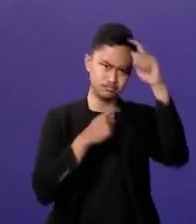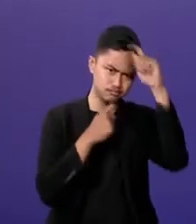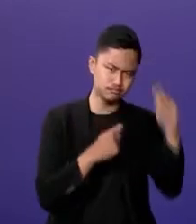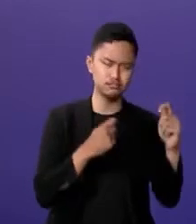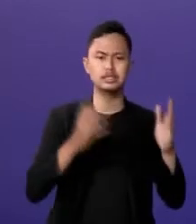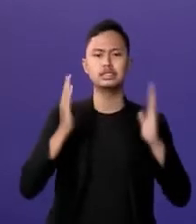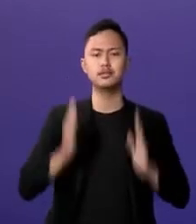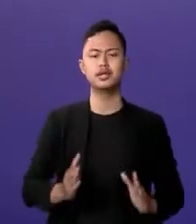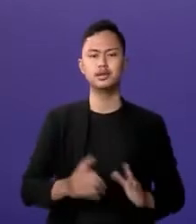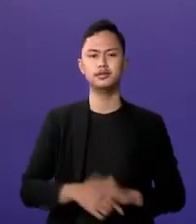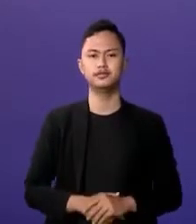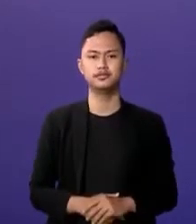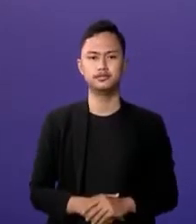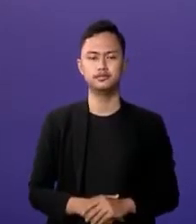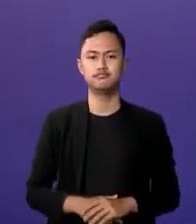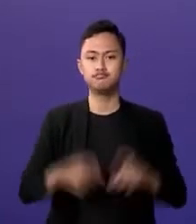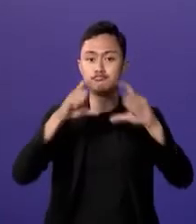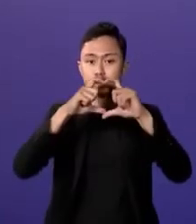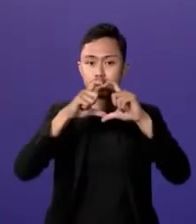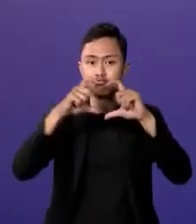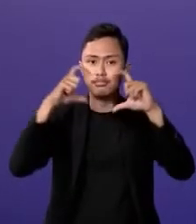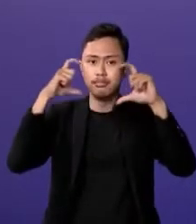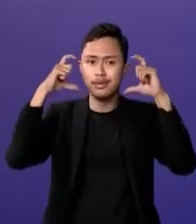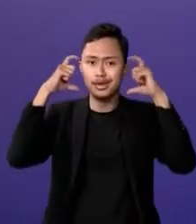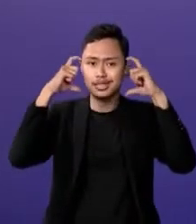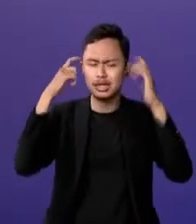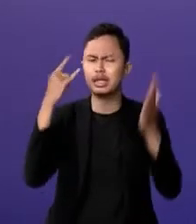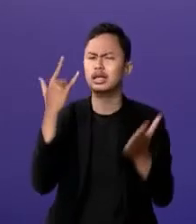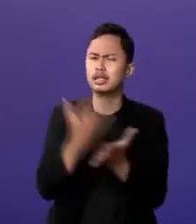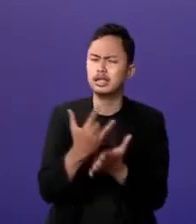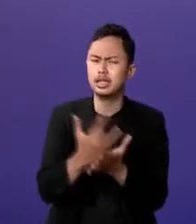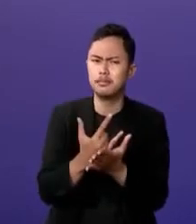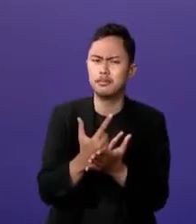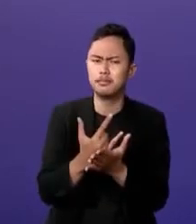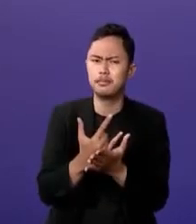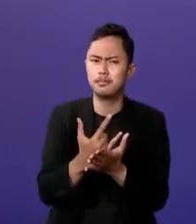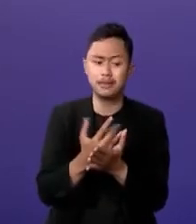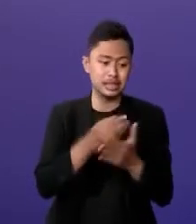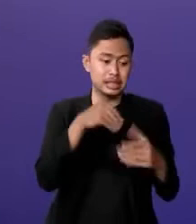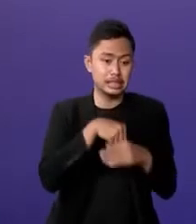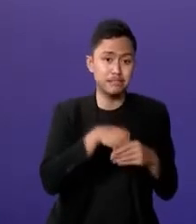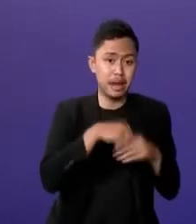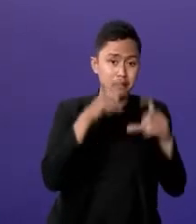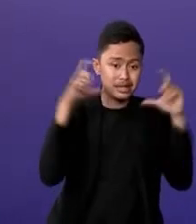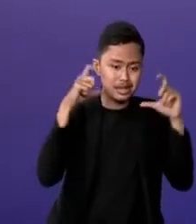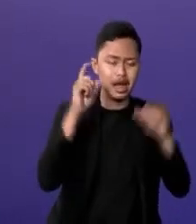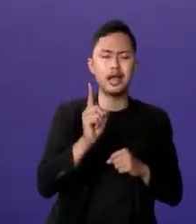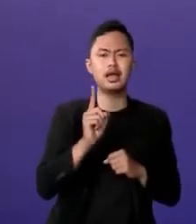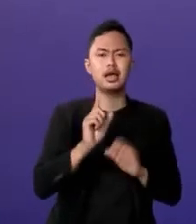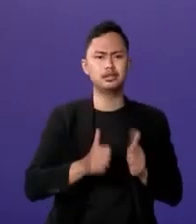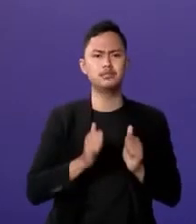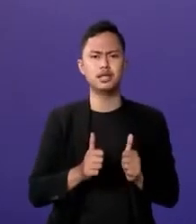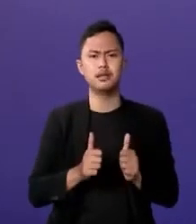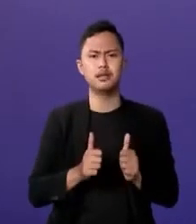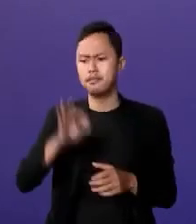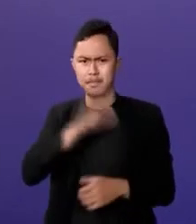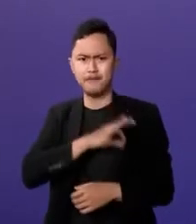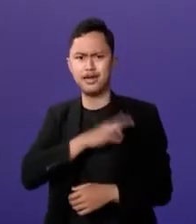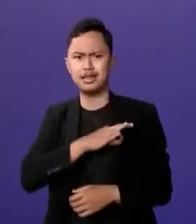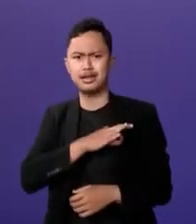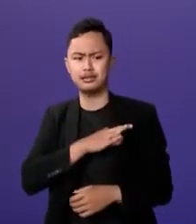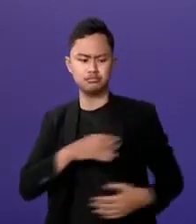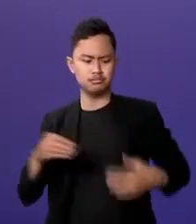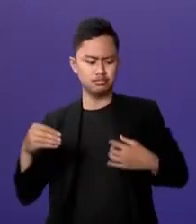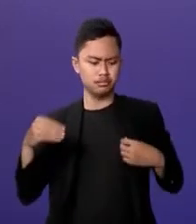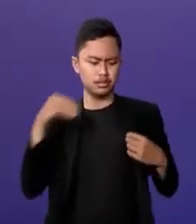kesehatan masker harus selalu ada cadangan selalu ada gunakan dan jangan